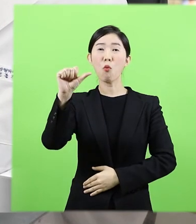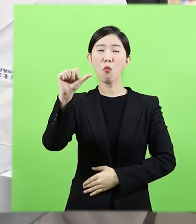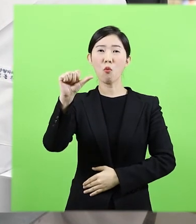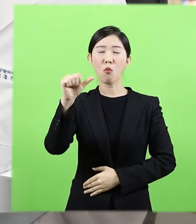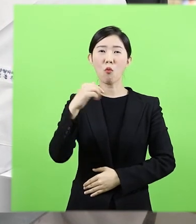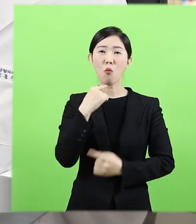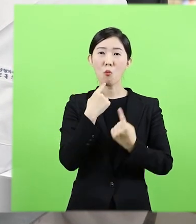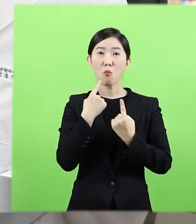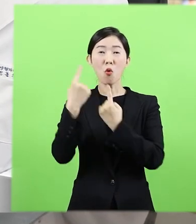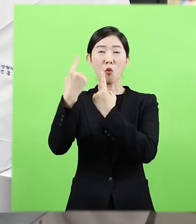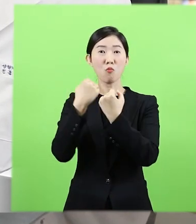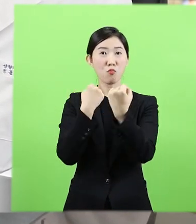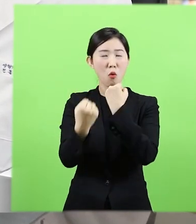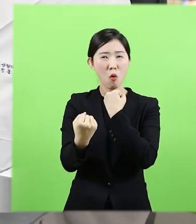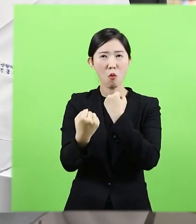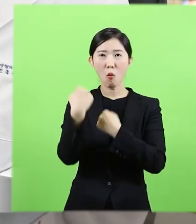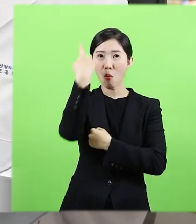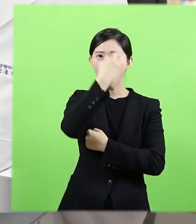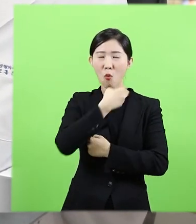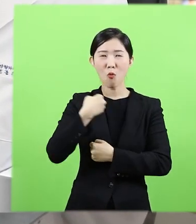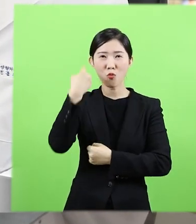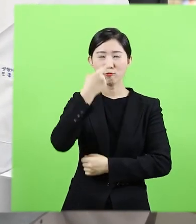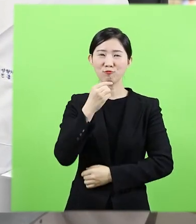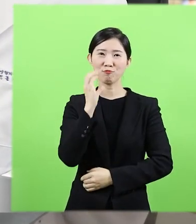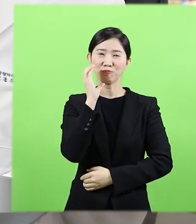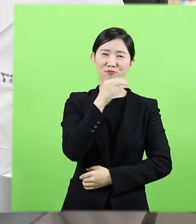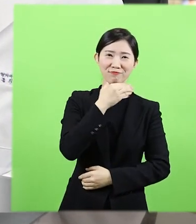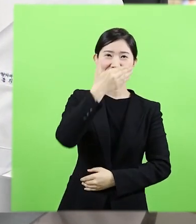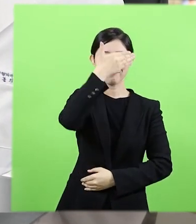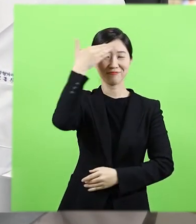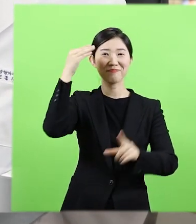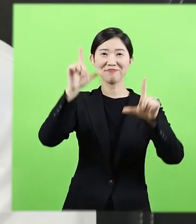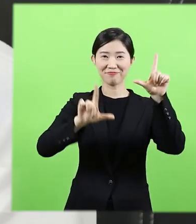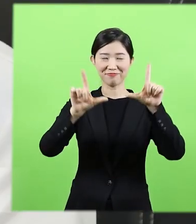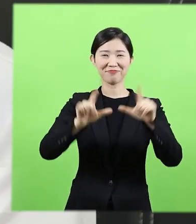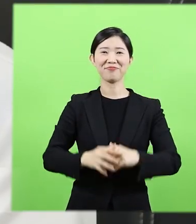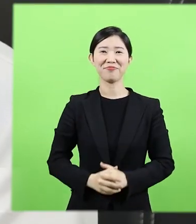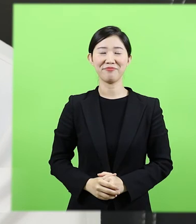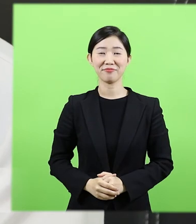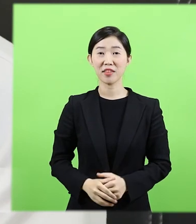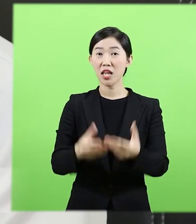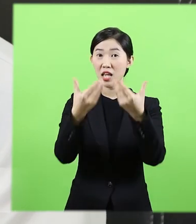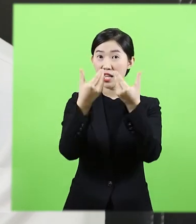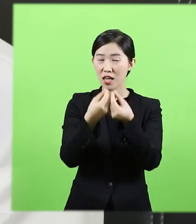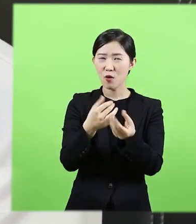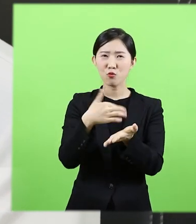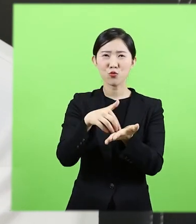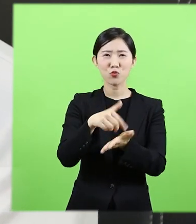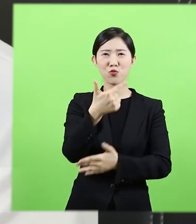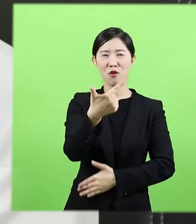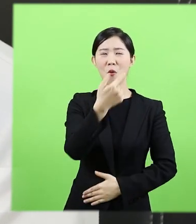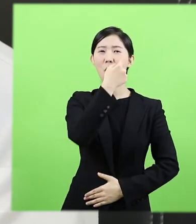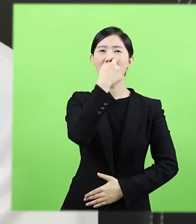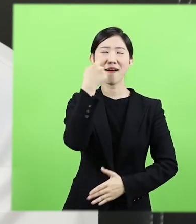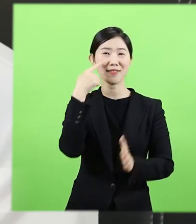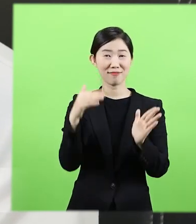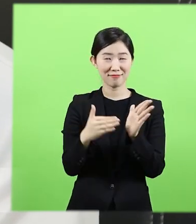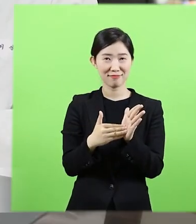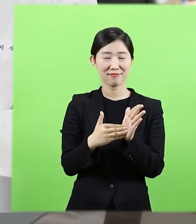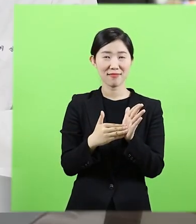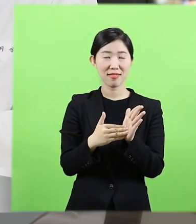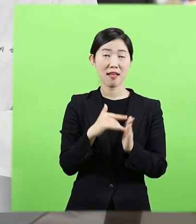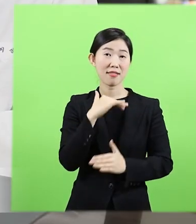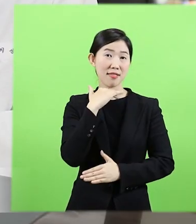75세가 됐음에도 불구하고 훨씬 더 젊은 모습을 보이고 있습니다. 이상으로 6분의 사례를